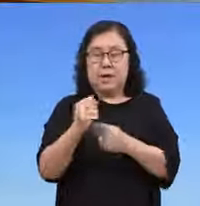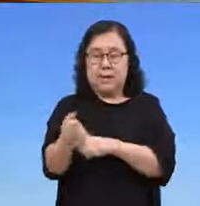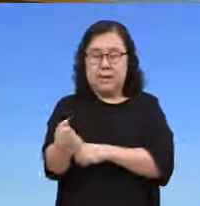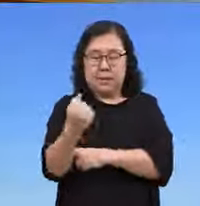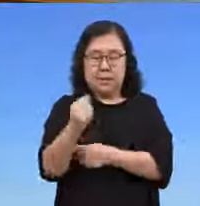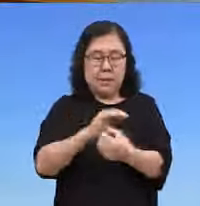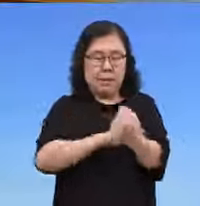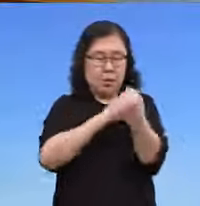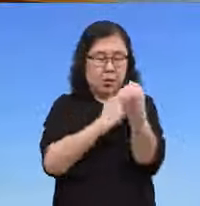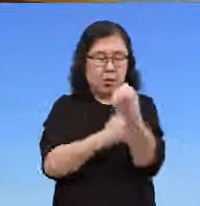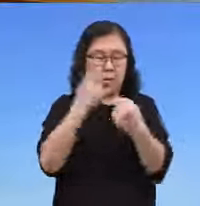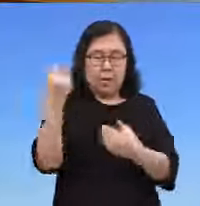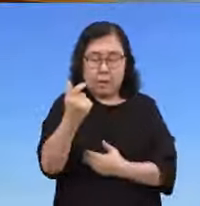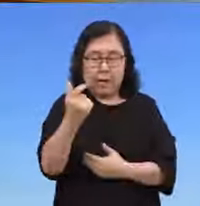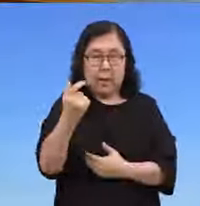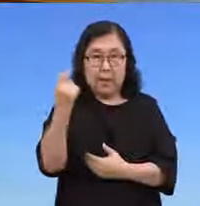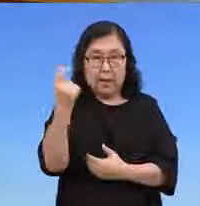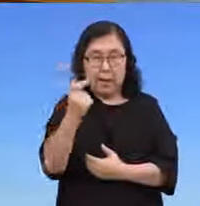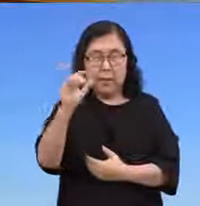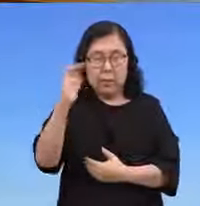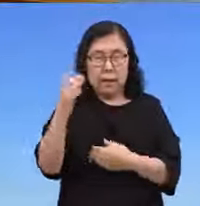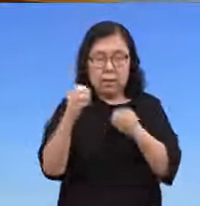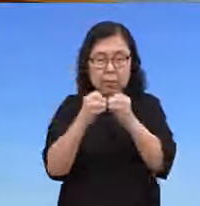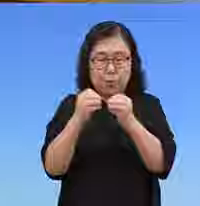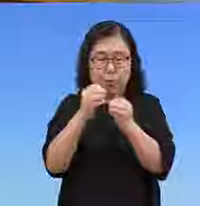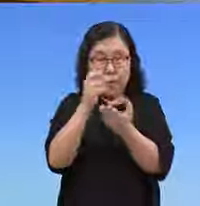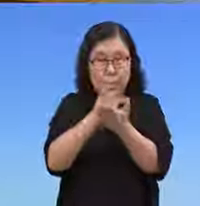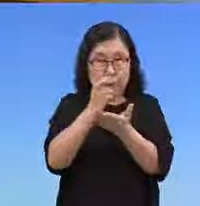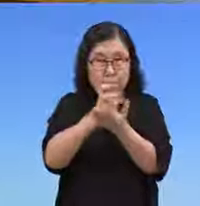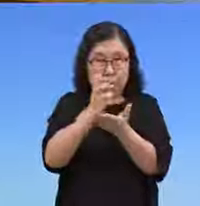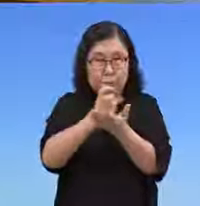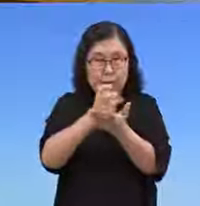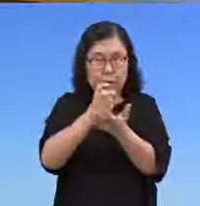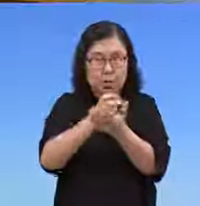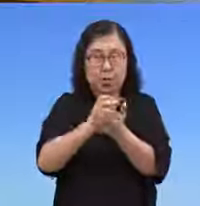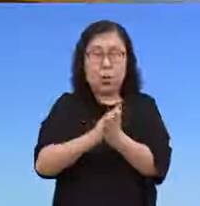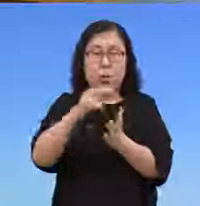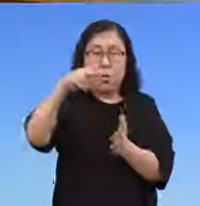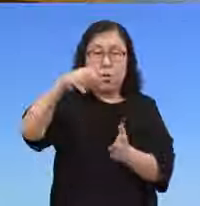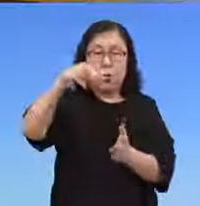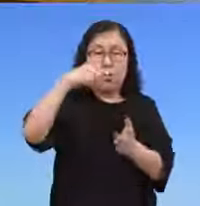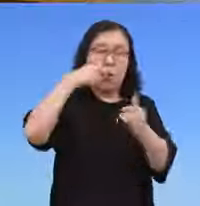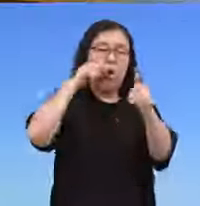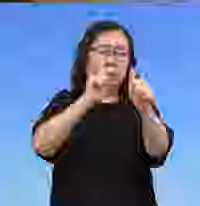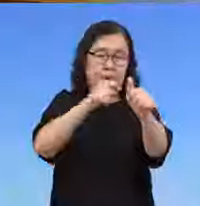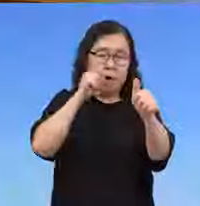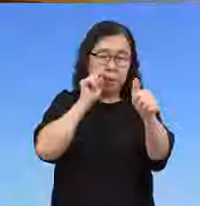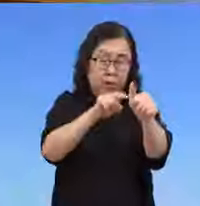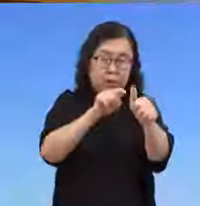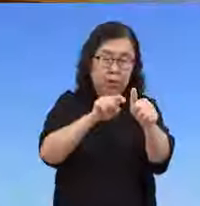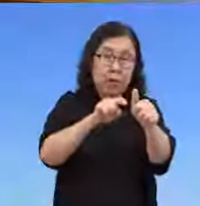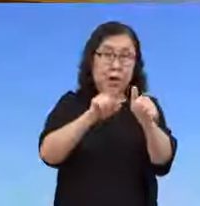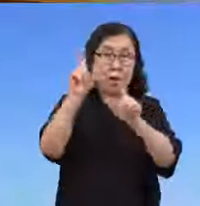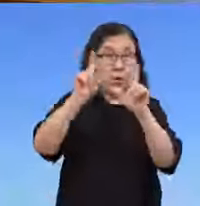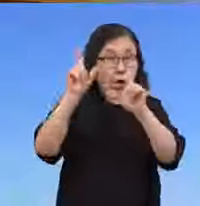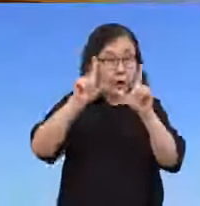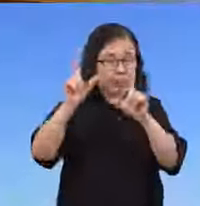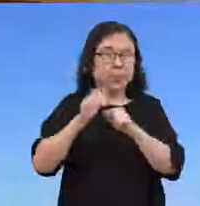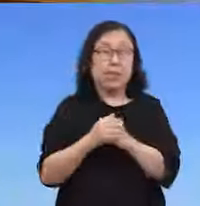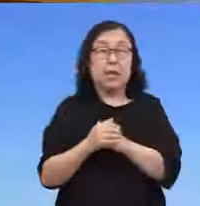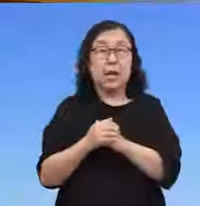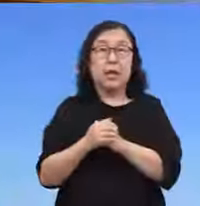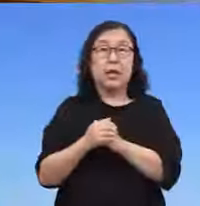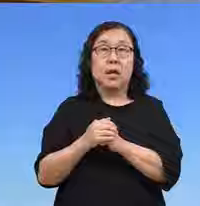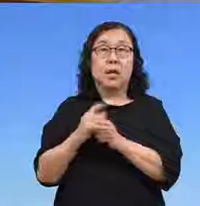힘의 능력으로 강건하여지고, 이것도 마찬가지예요. 이거 문법적으로 보면은 이게 수동태 명령형입니다. 이